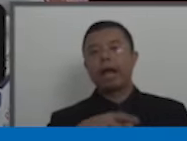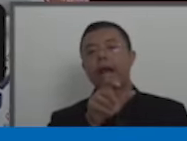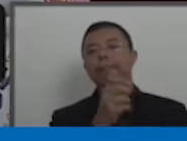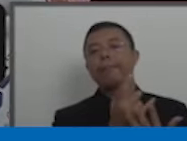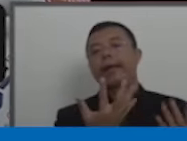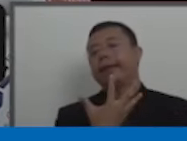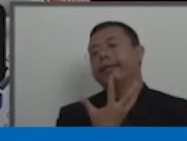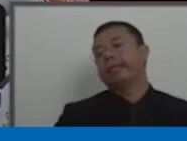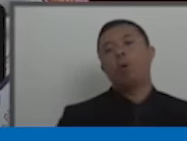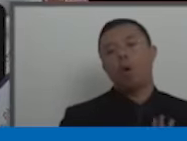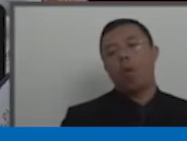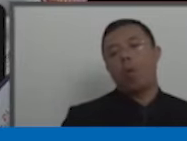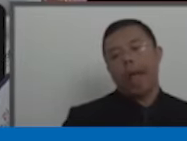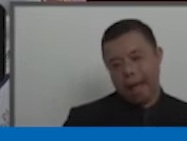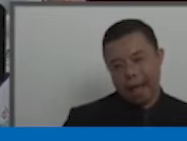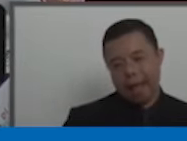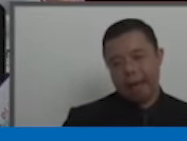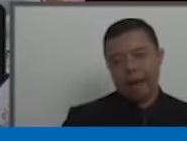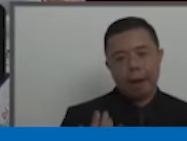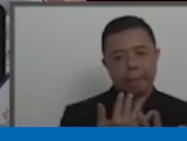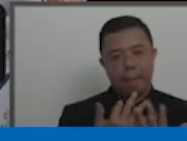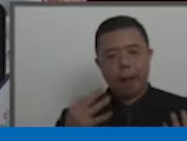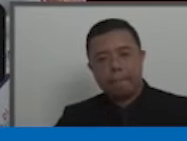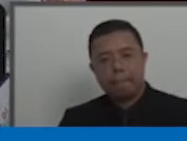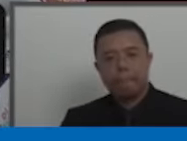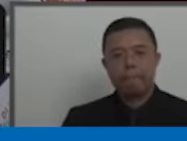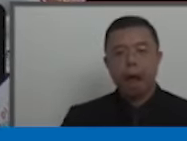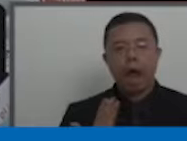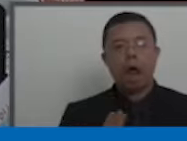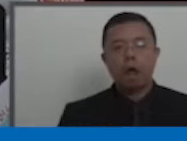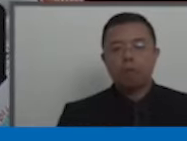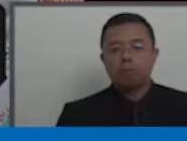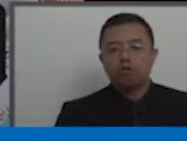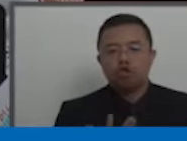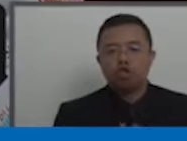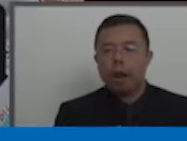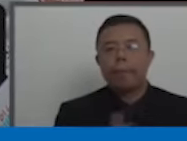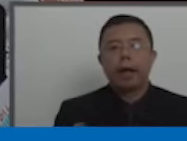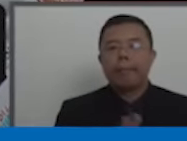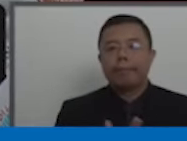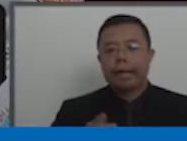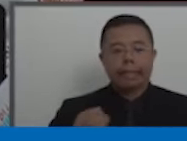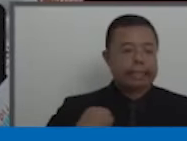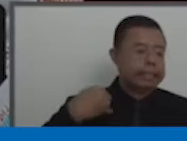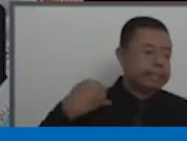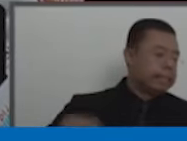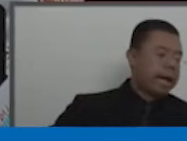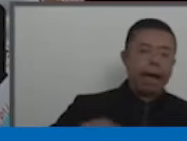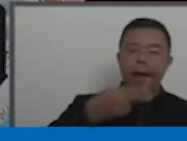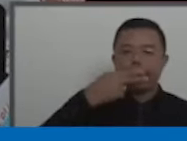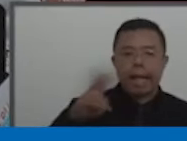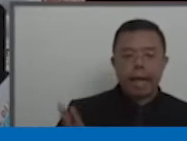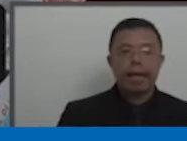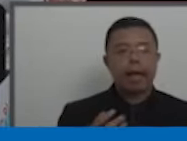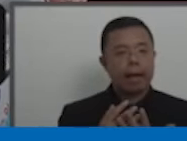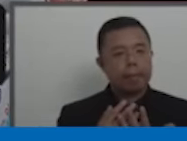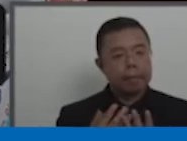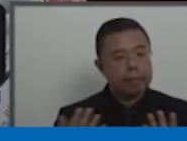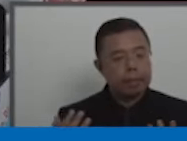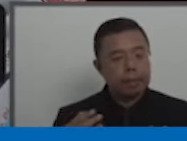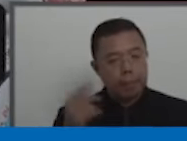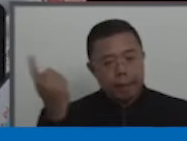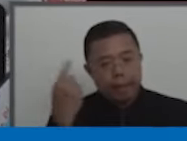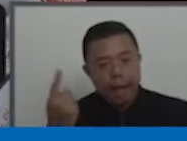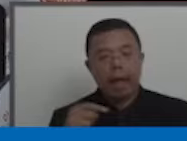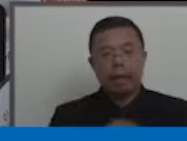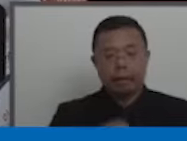terulang dan kemarahan rakyat kemudian muncul lalu mereka menjadi apatis dan kali ini Beri